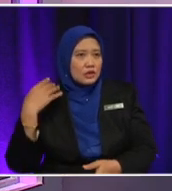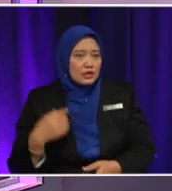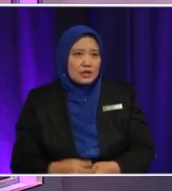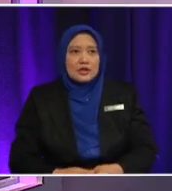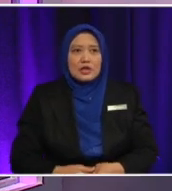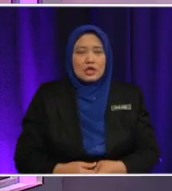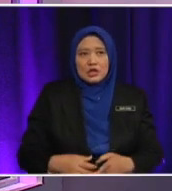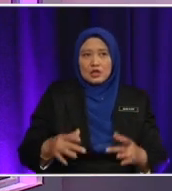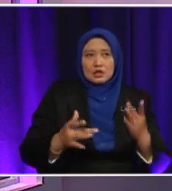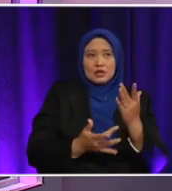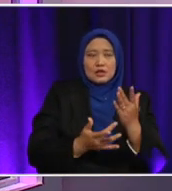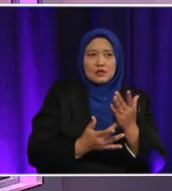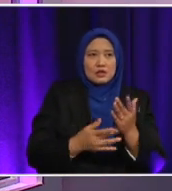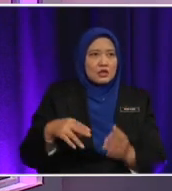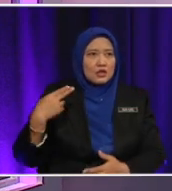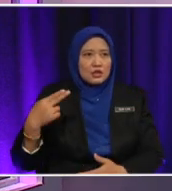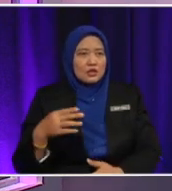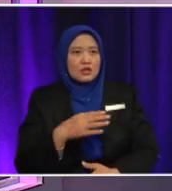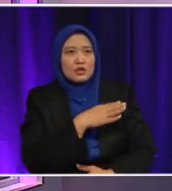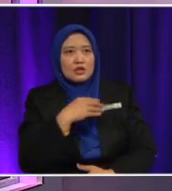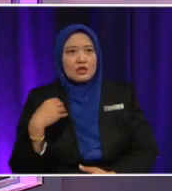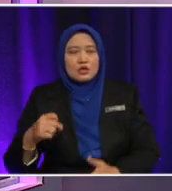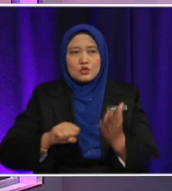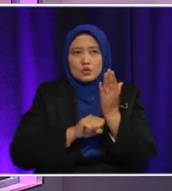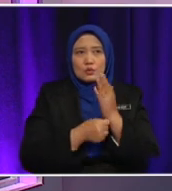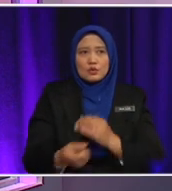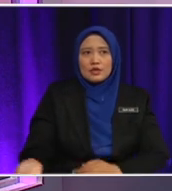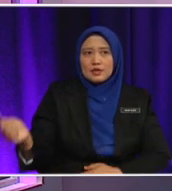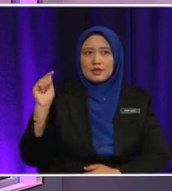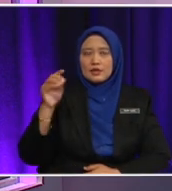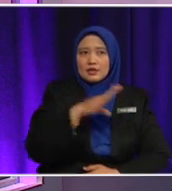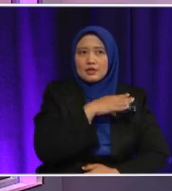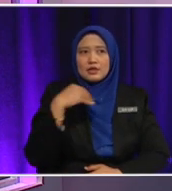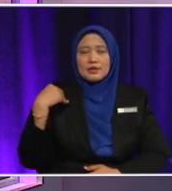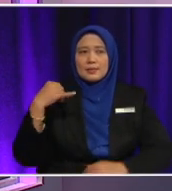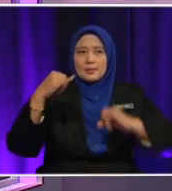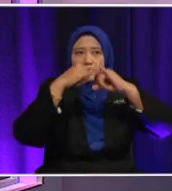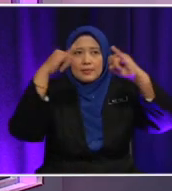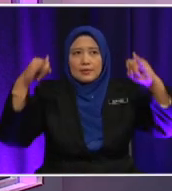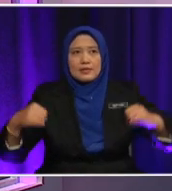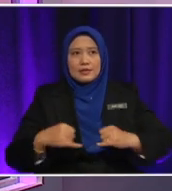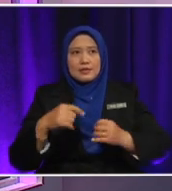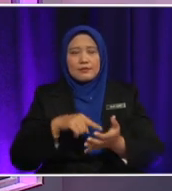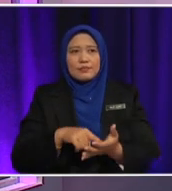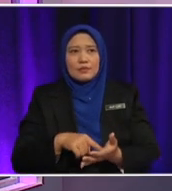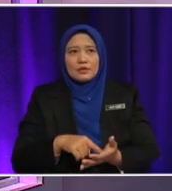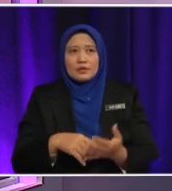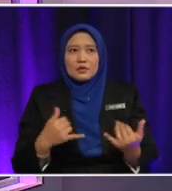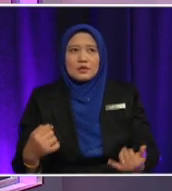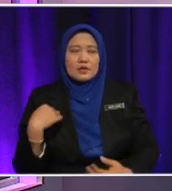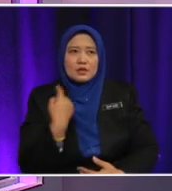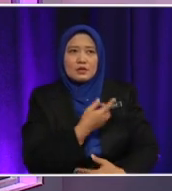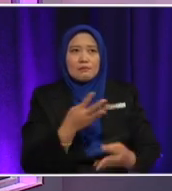tenaga dan juga berita Oke Yang pentingnya dalam ini memanglah kita tidak tahu daripada bagaimana kita boleh